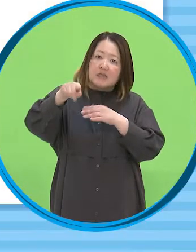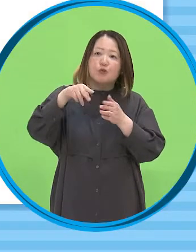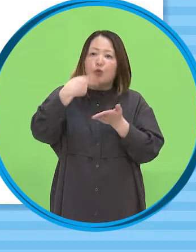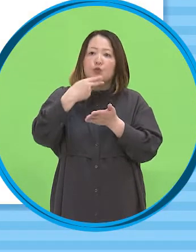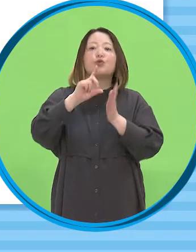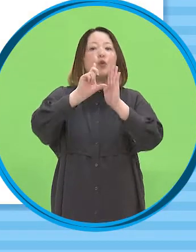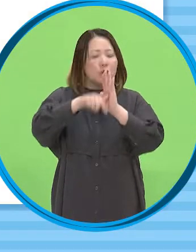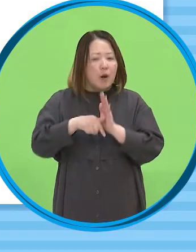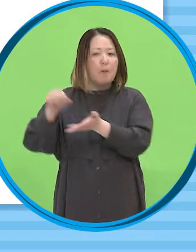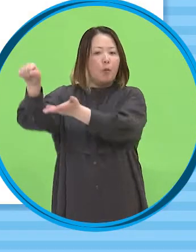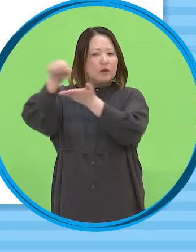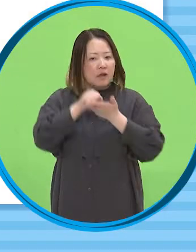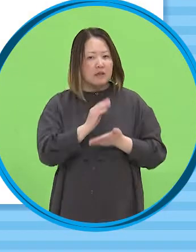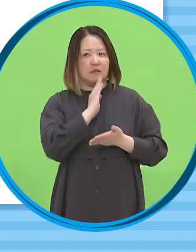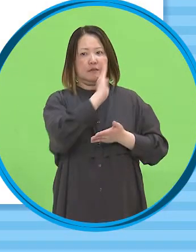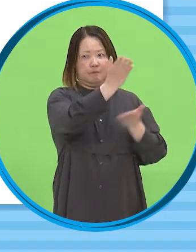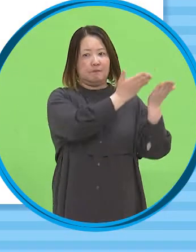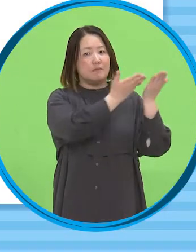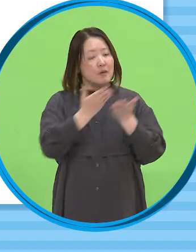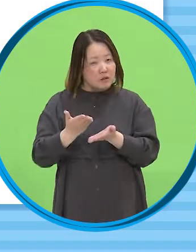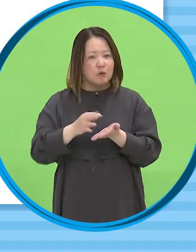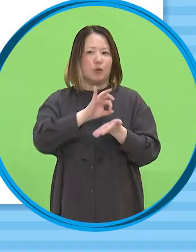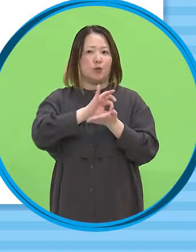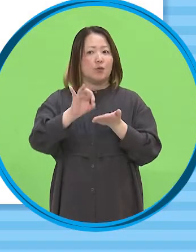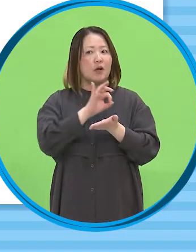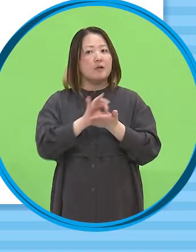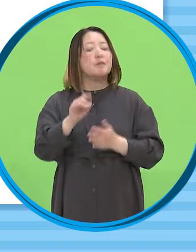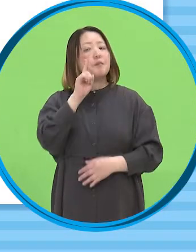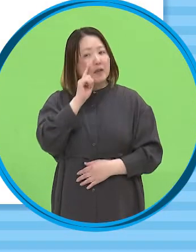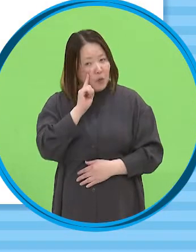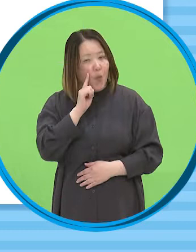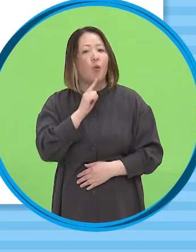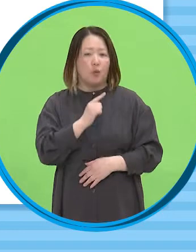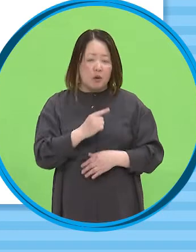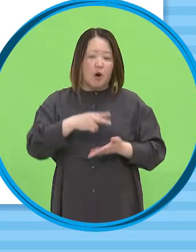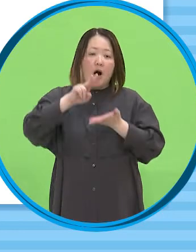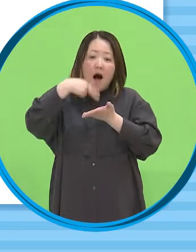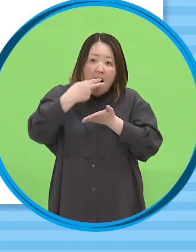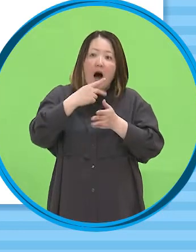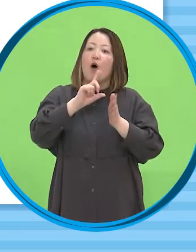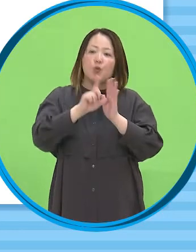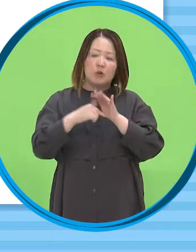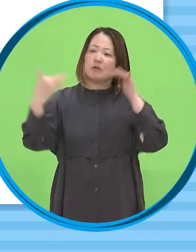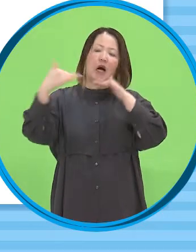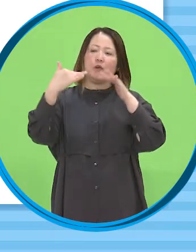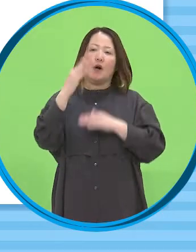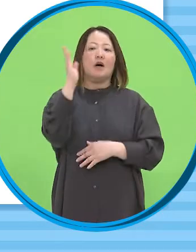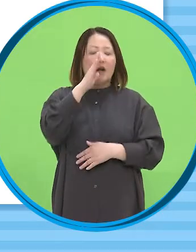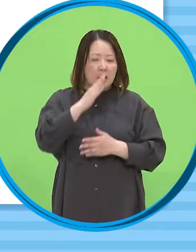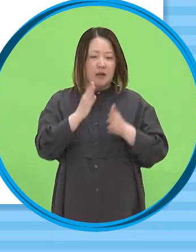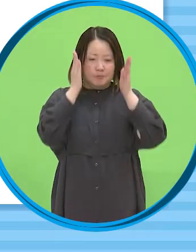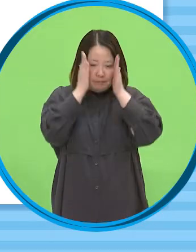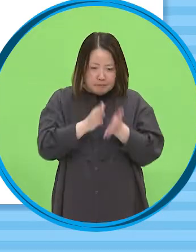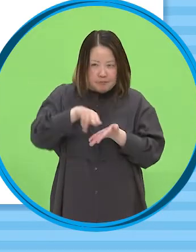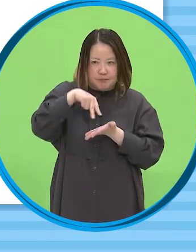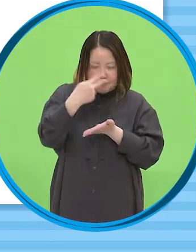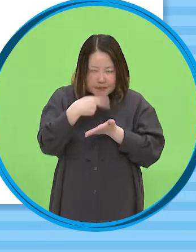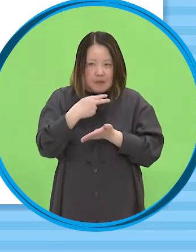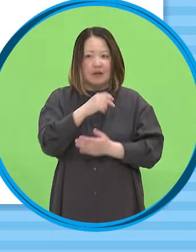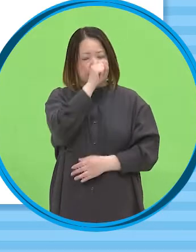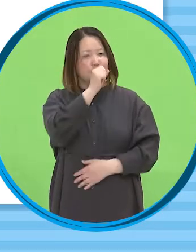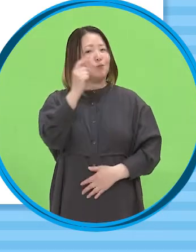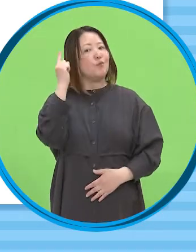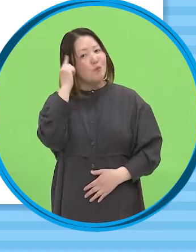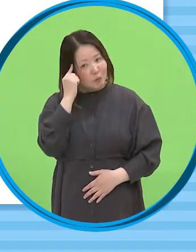外食する際は持ち帰りやデリバリーも利用してみましょう。食事中は会話を少なくして料理に集中してみる